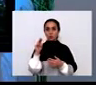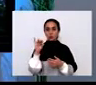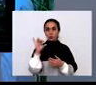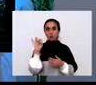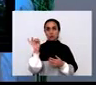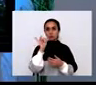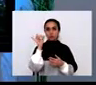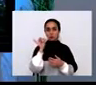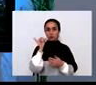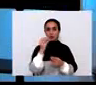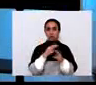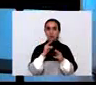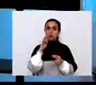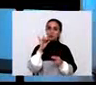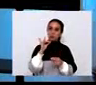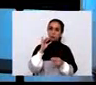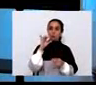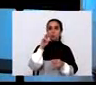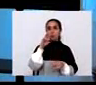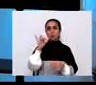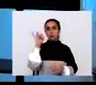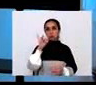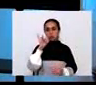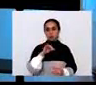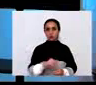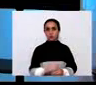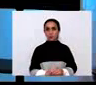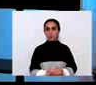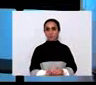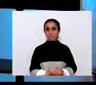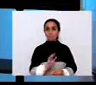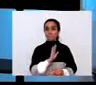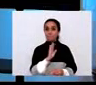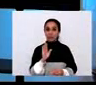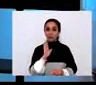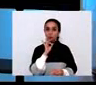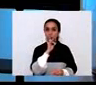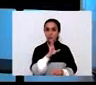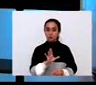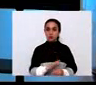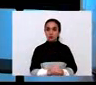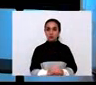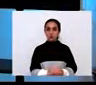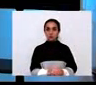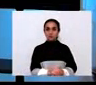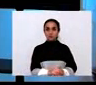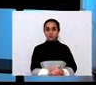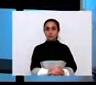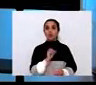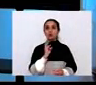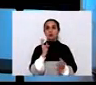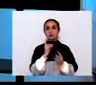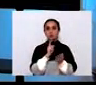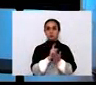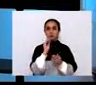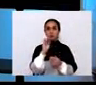истории. И по литературе, и по истории. А если не будет? Как должно